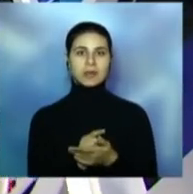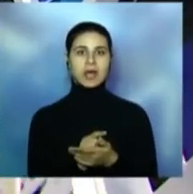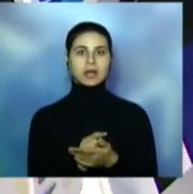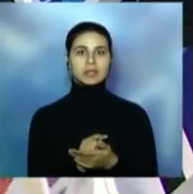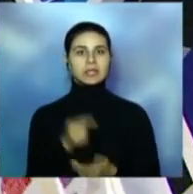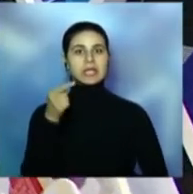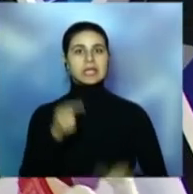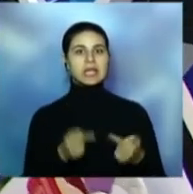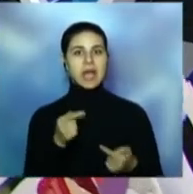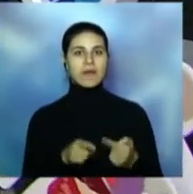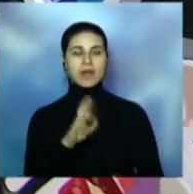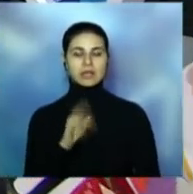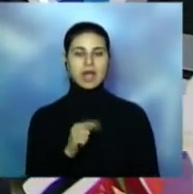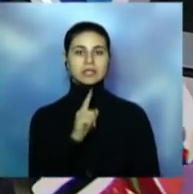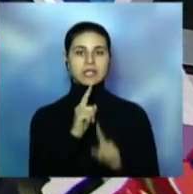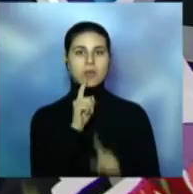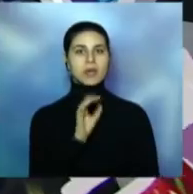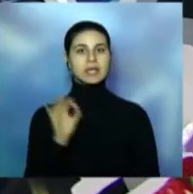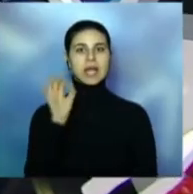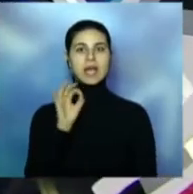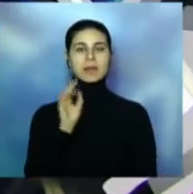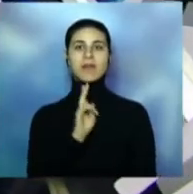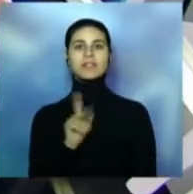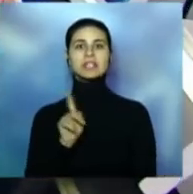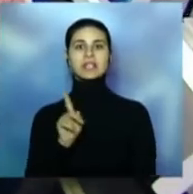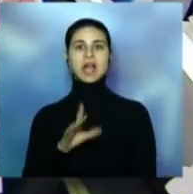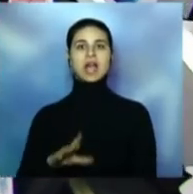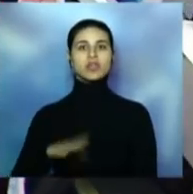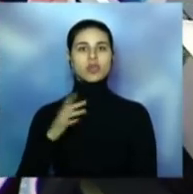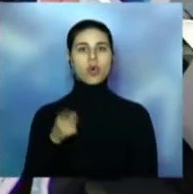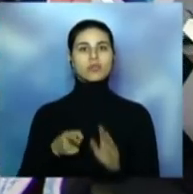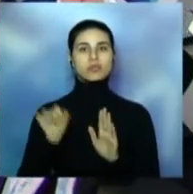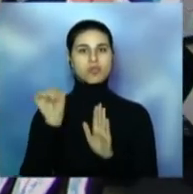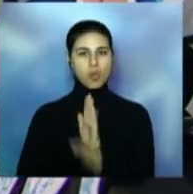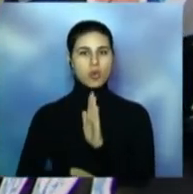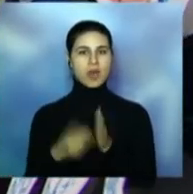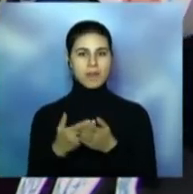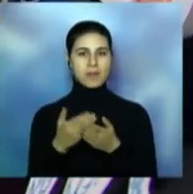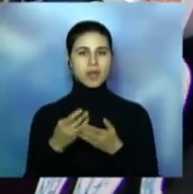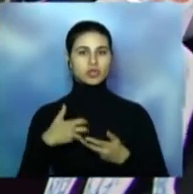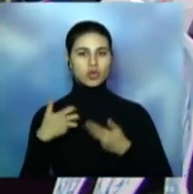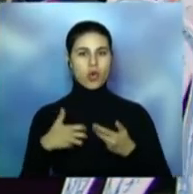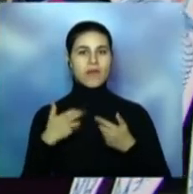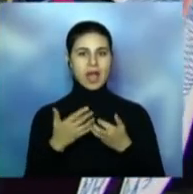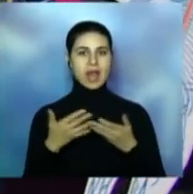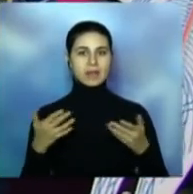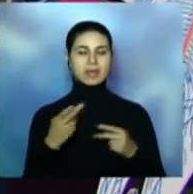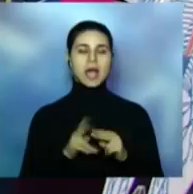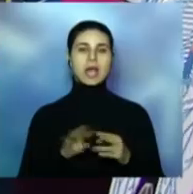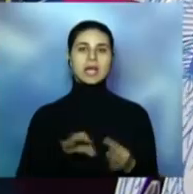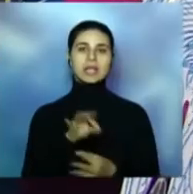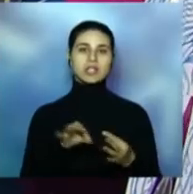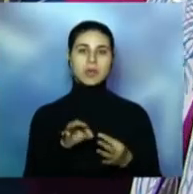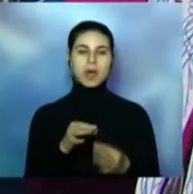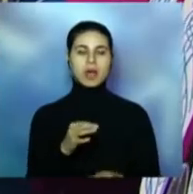ძირითადი დავა მათი და საუბარი ეხება ვინ რა მოინადირა და როგორც წესი აქ გადაჭარბება,